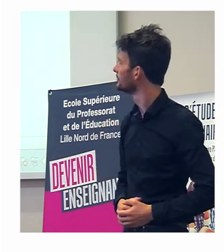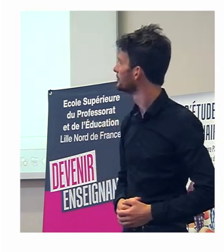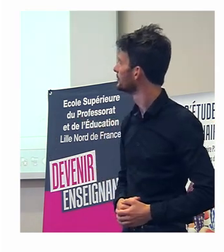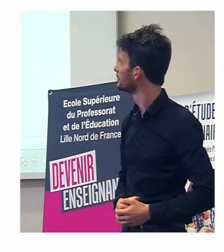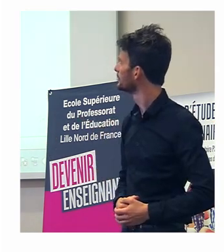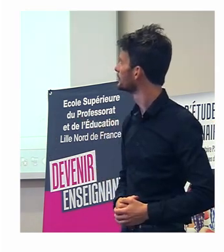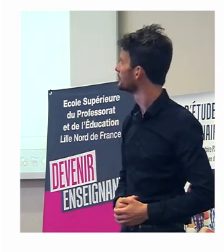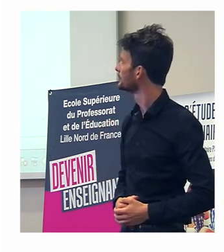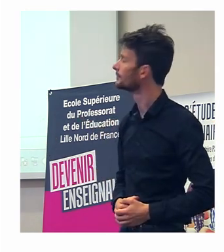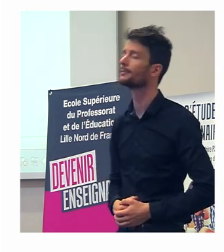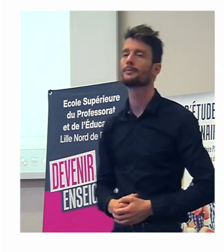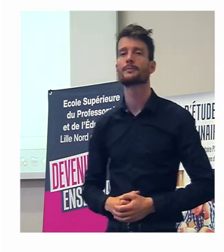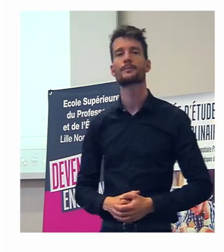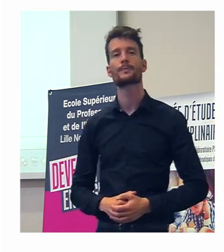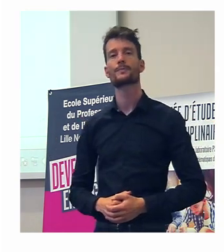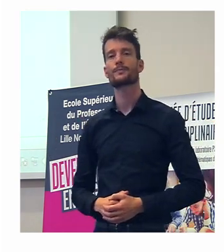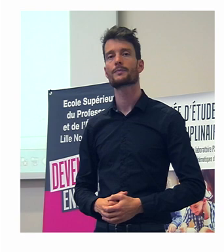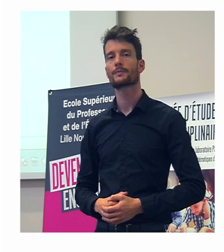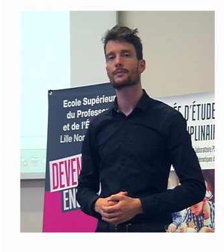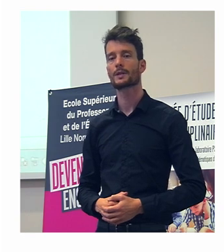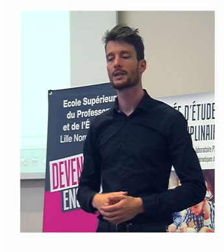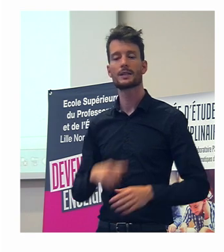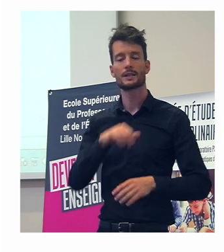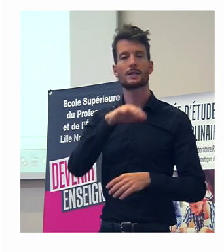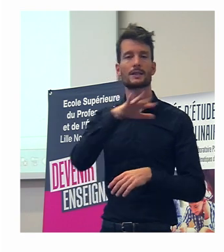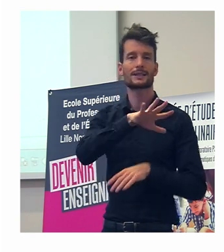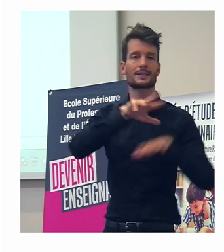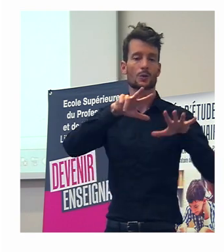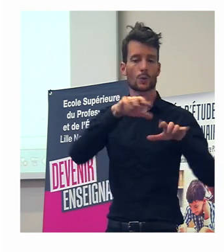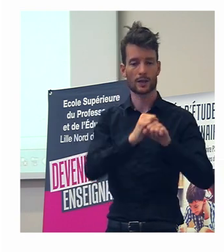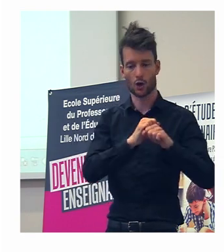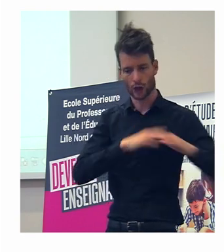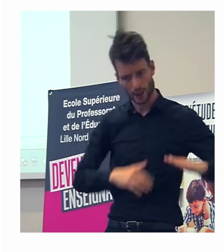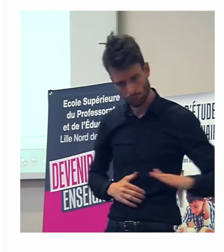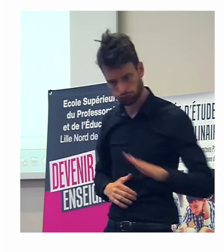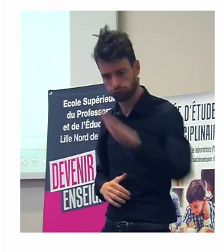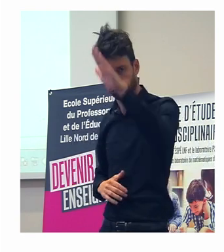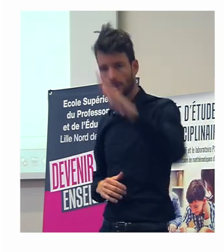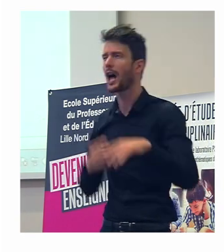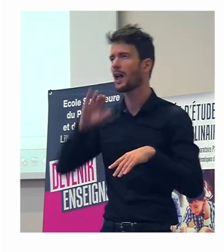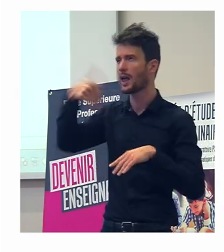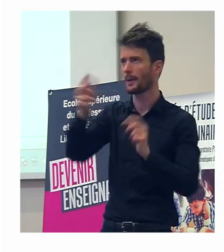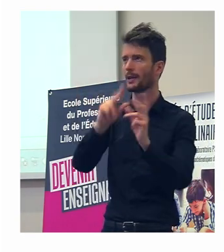une forte croissance dans le groupe 5-8 ans, mais j'y reviendrai tout à l'heure.